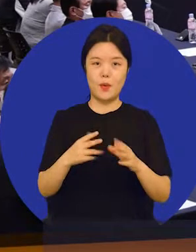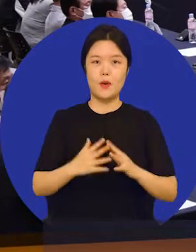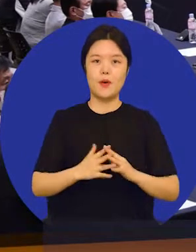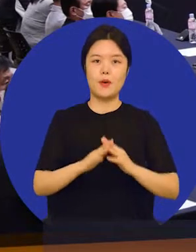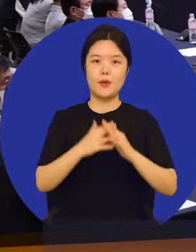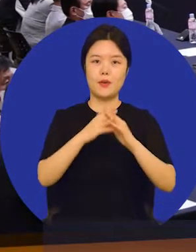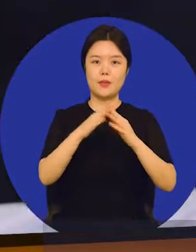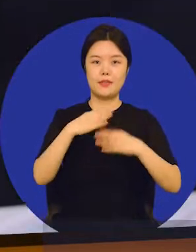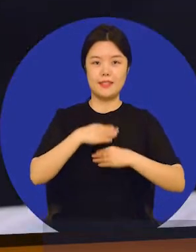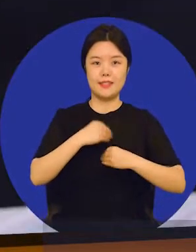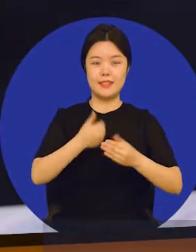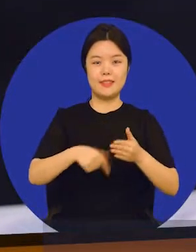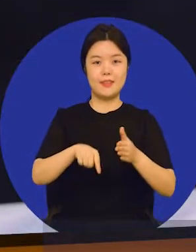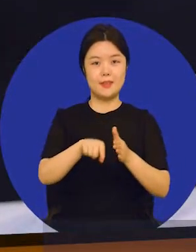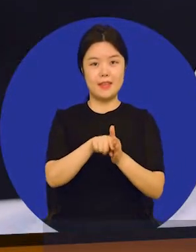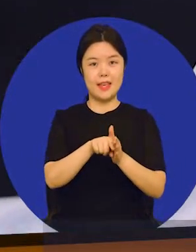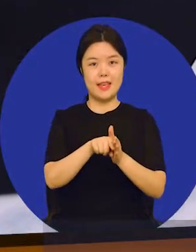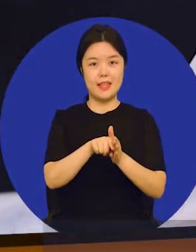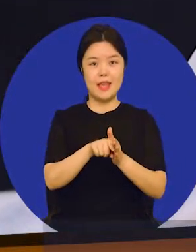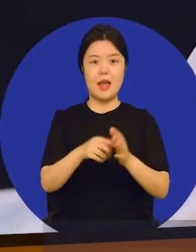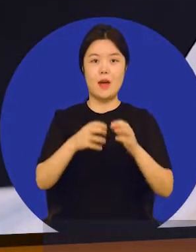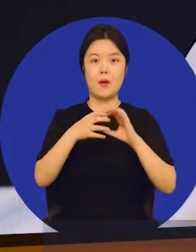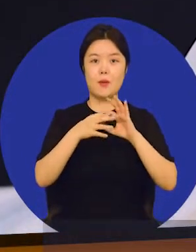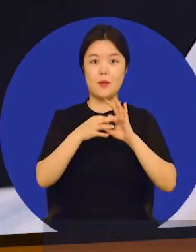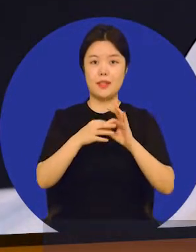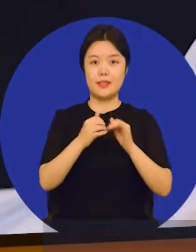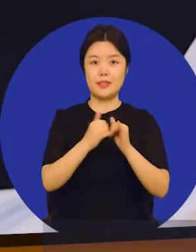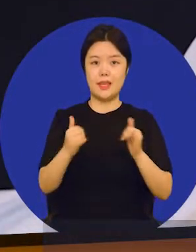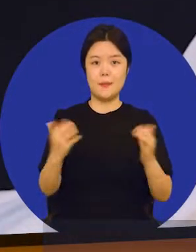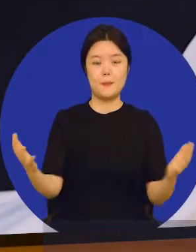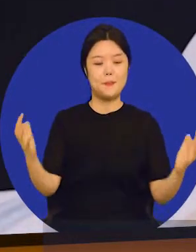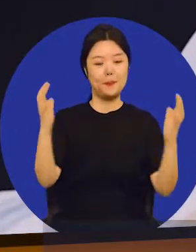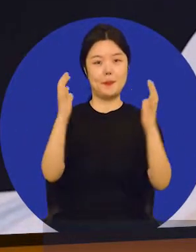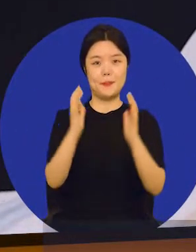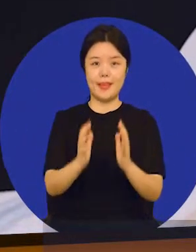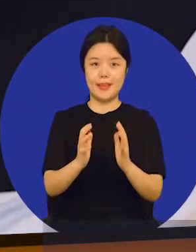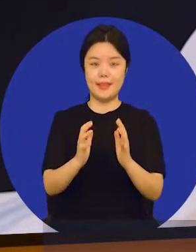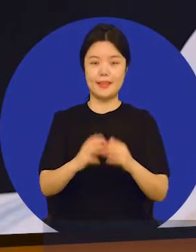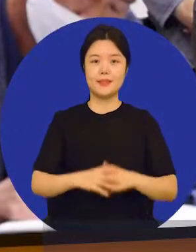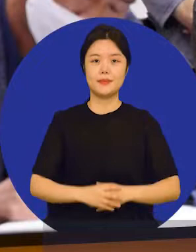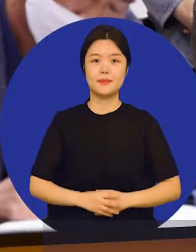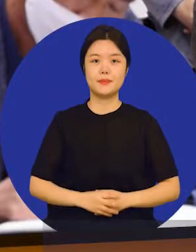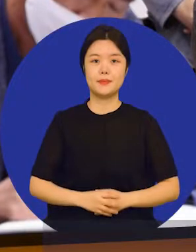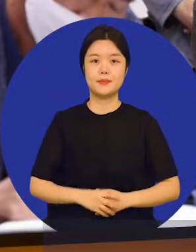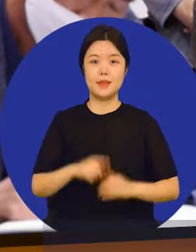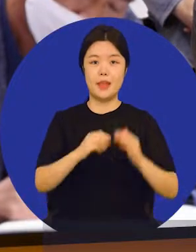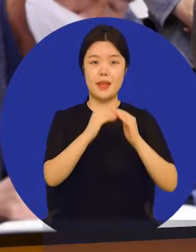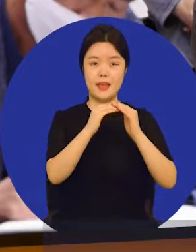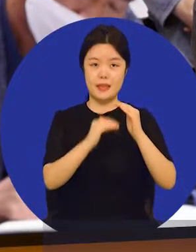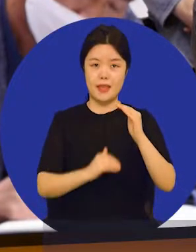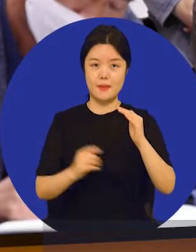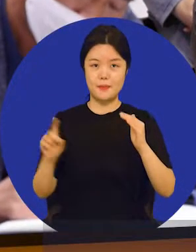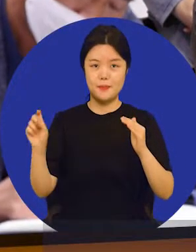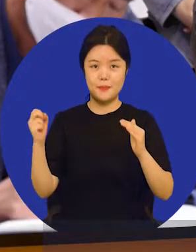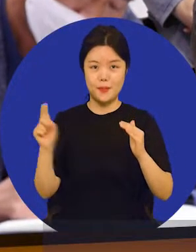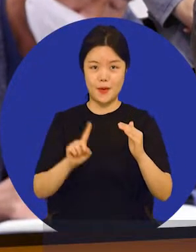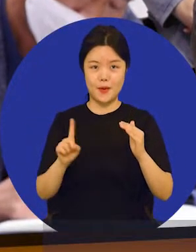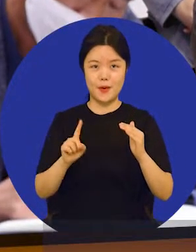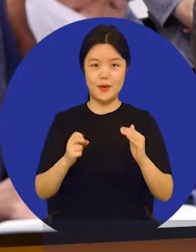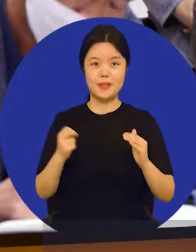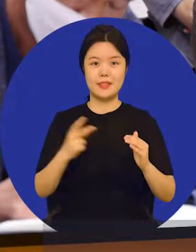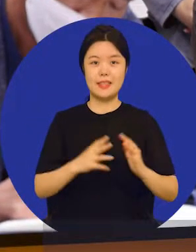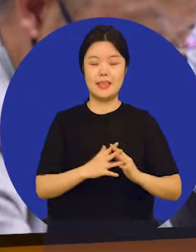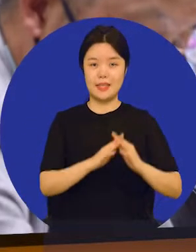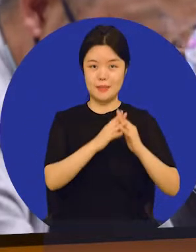품질향상을 위한 관내에 건설현장 관계자와의 감 담 회 가 열렸는데요 이날 간담회에는 재개발